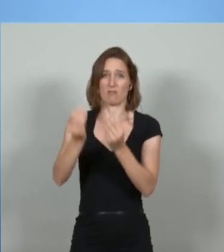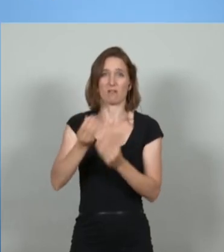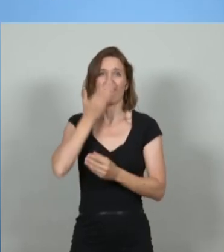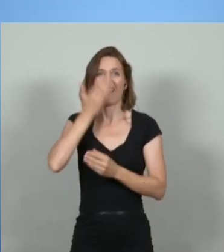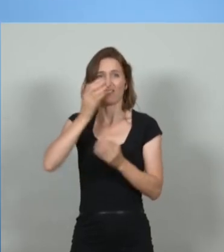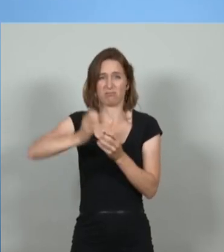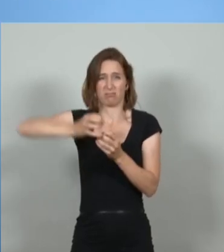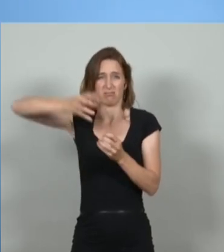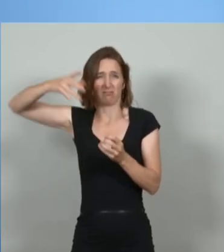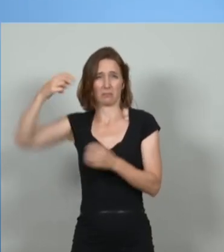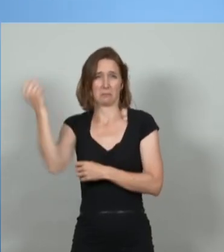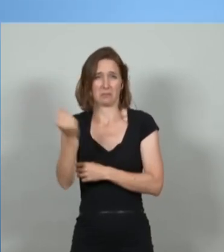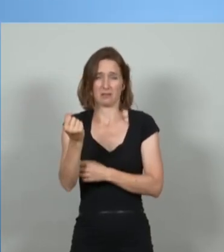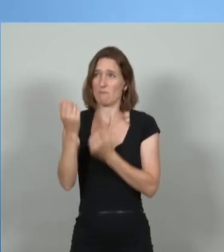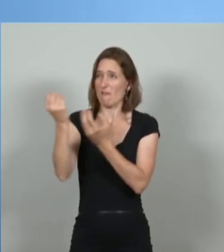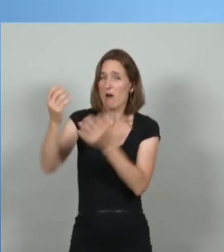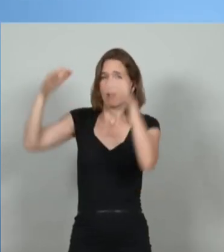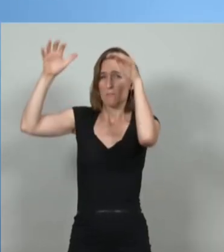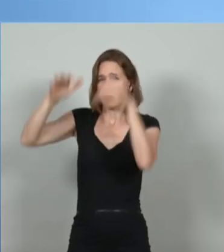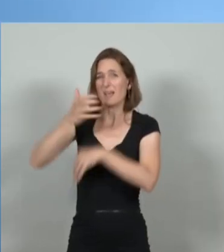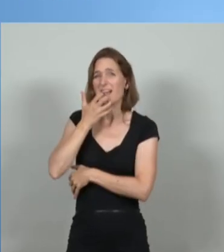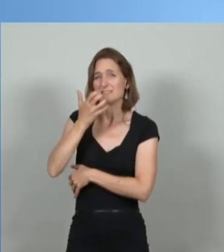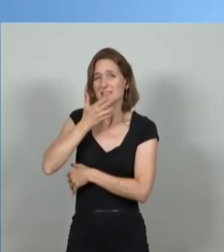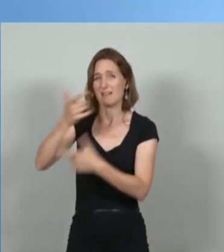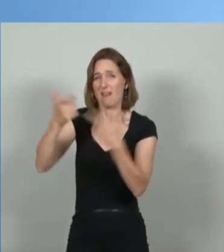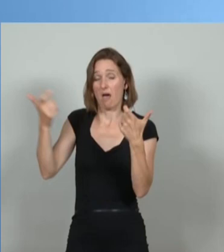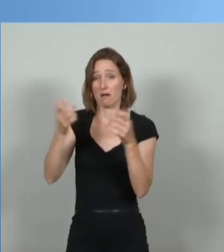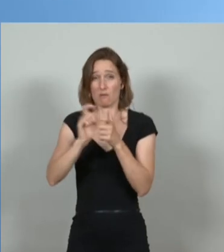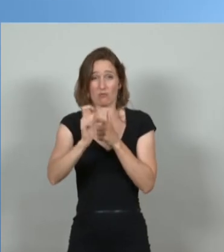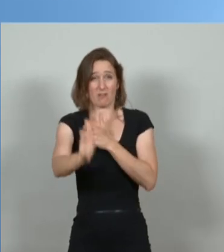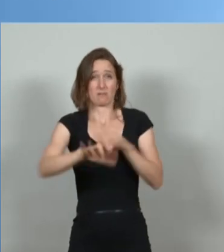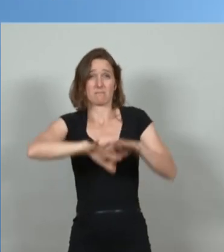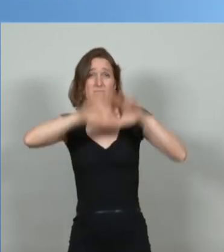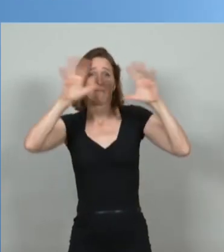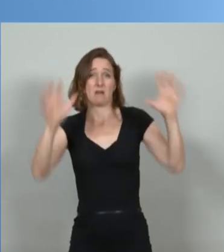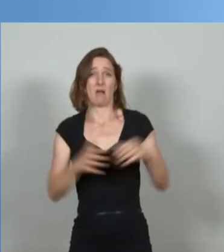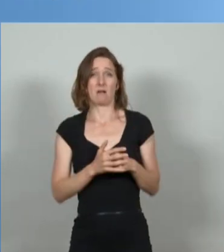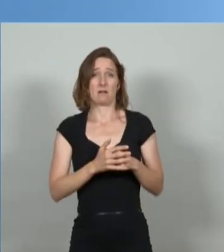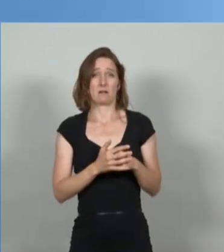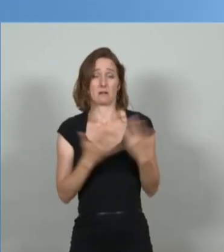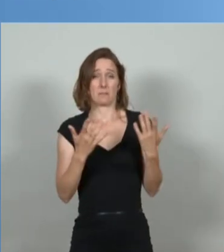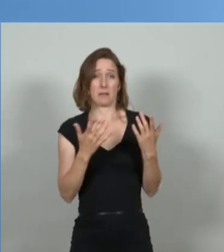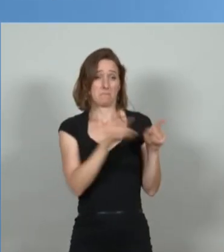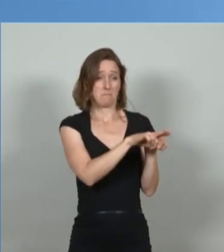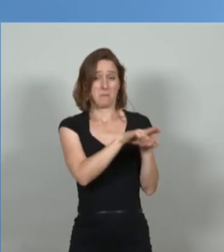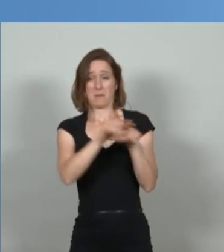acide etc les conséquences sont nombreuses et hétéroclites seul constante leur caractère mortifère